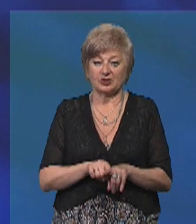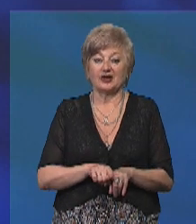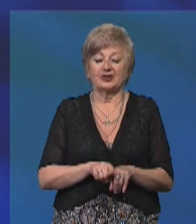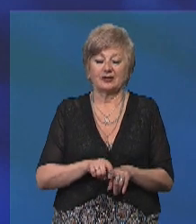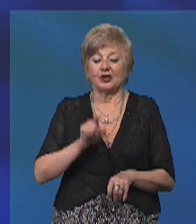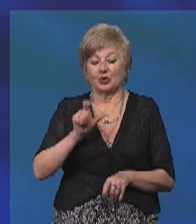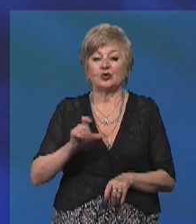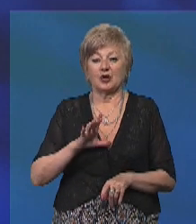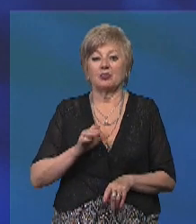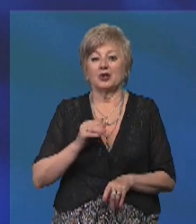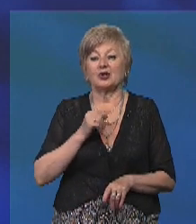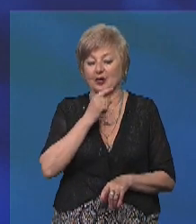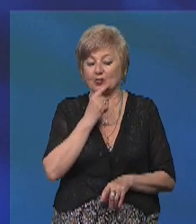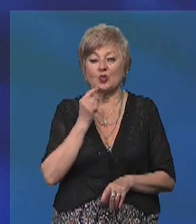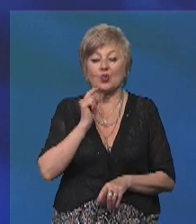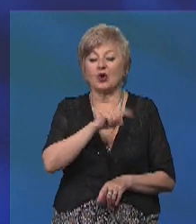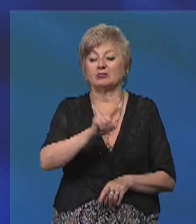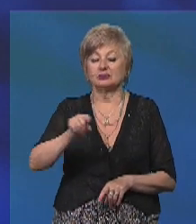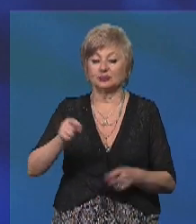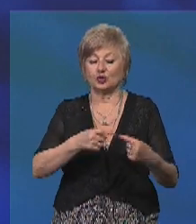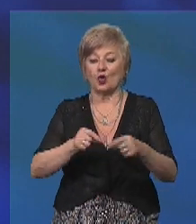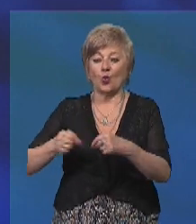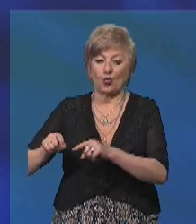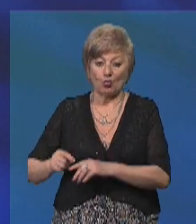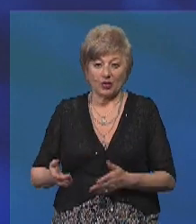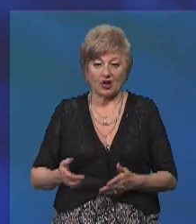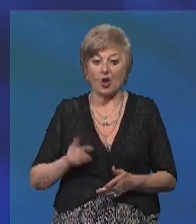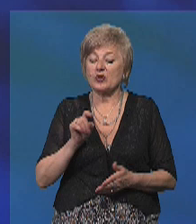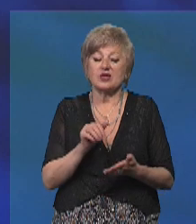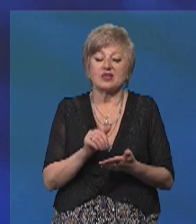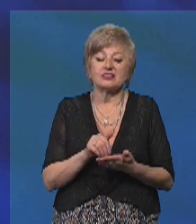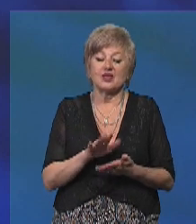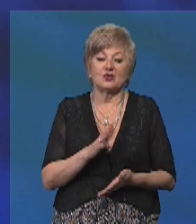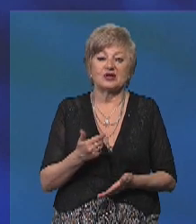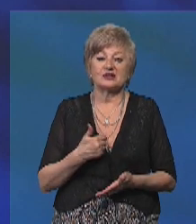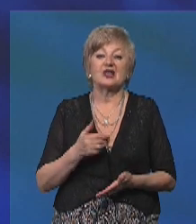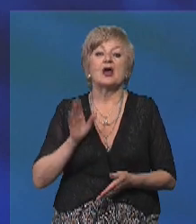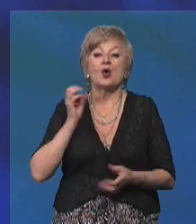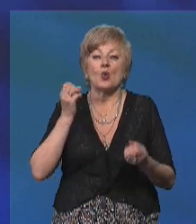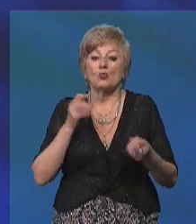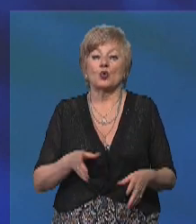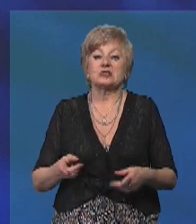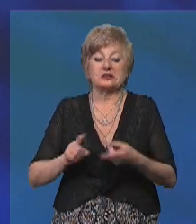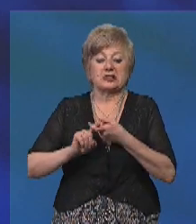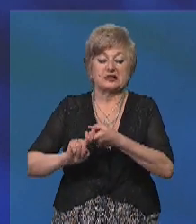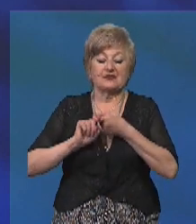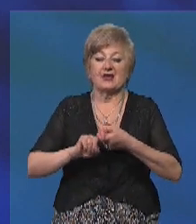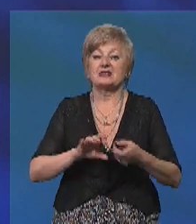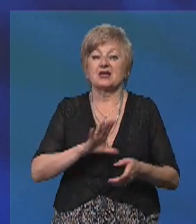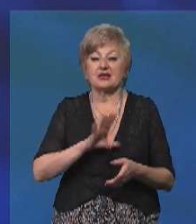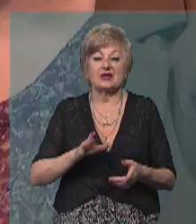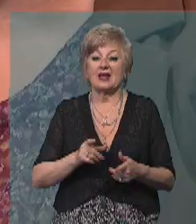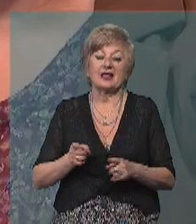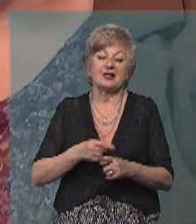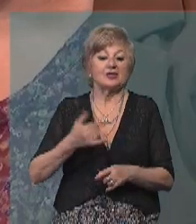було достатньо на кожному окрузі. Вони не те, що відмовляли нам, вони часто не виходили на зв'язок, вони або